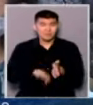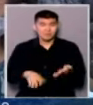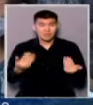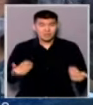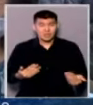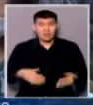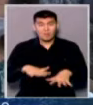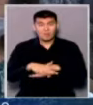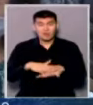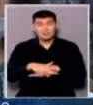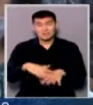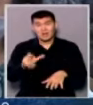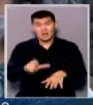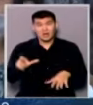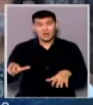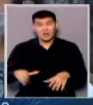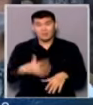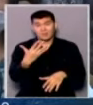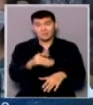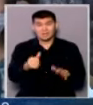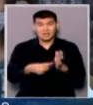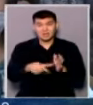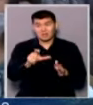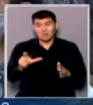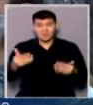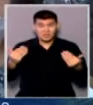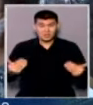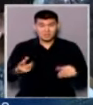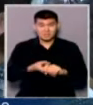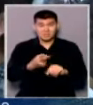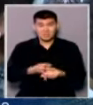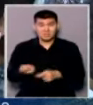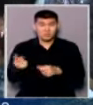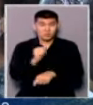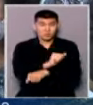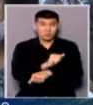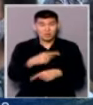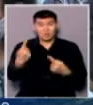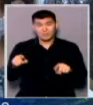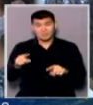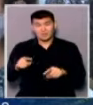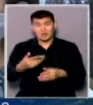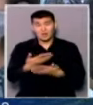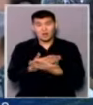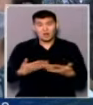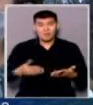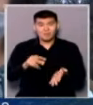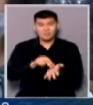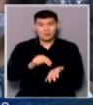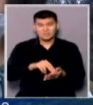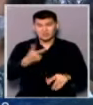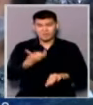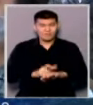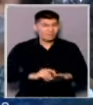базарда шамамен 5-6 ғана көтерме саудагер бар. Қазір біз картоп әкелуді тоқтатсақ, өзге жақтан келетіндер оның бағасын